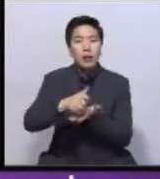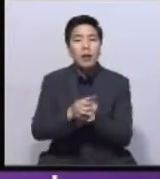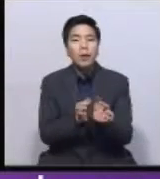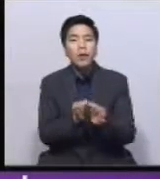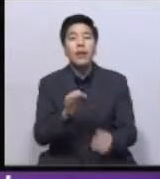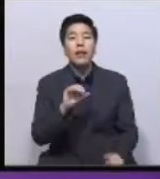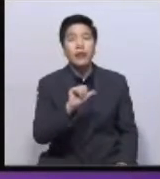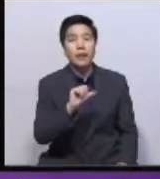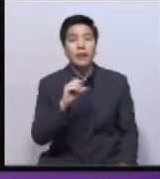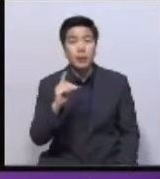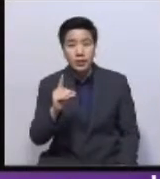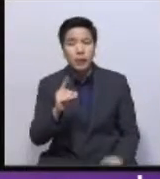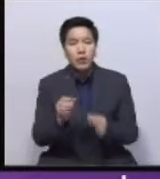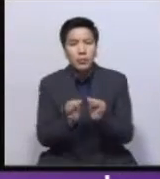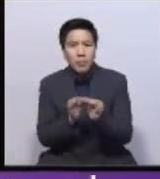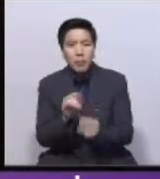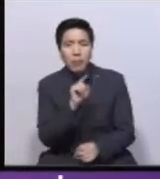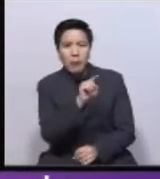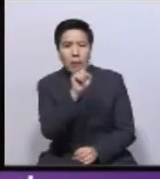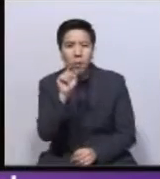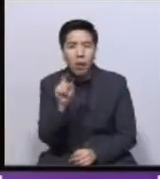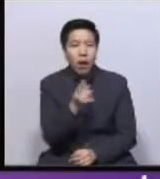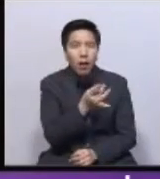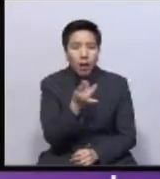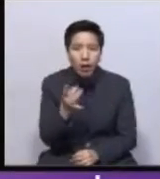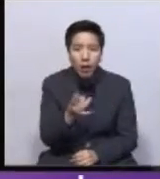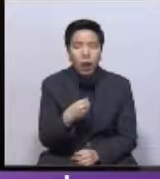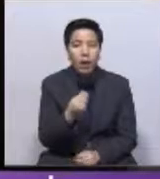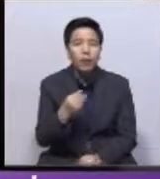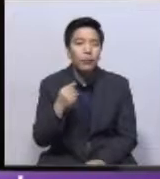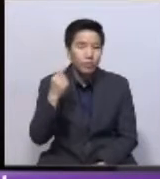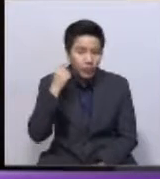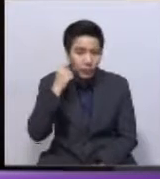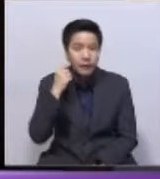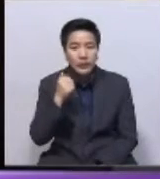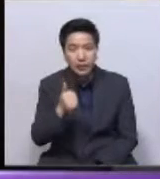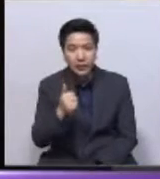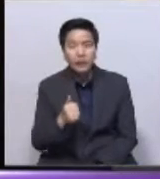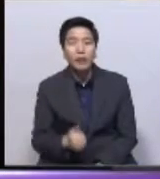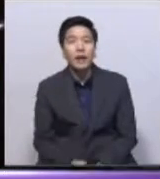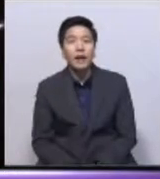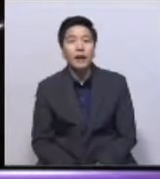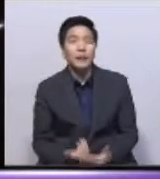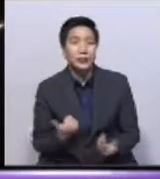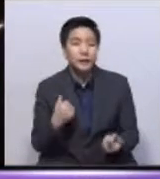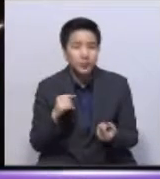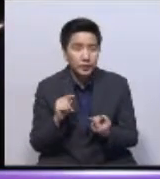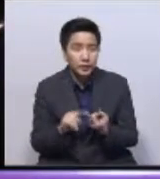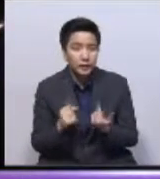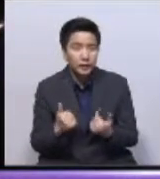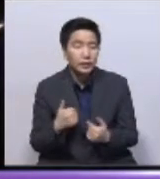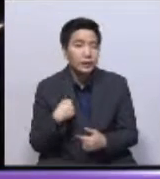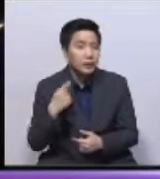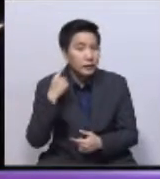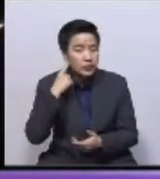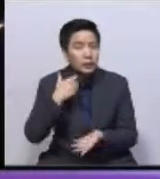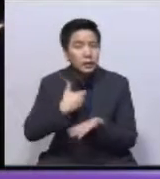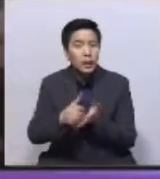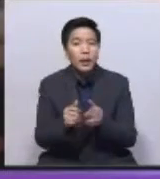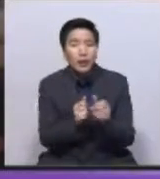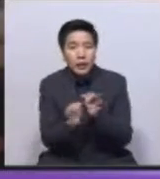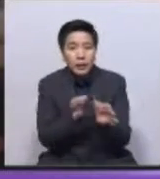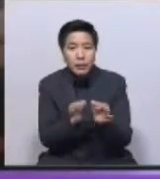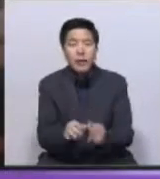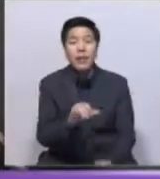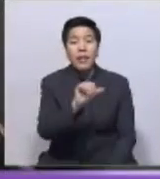พพร้อมเปิดโอกาสให้สามารถสัมผัสชิ้นงานได้อีกด้วยสำหรับนิทรรศการผ่านเสียงบรรยายภา